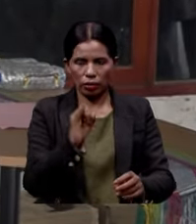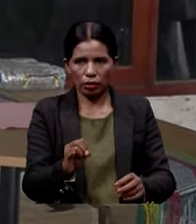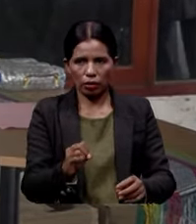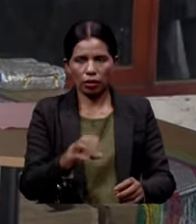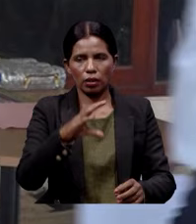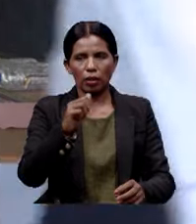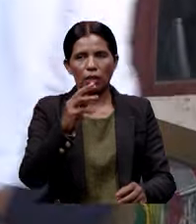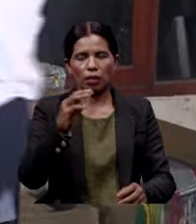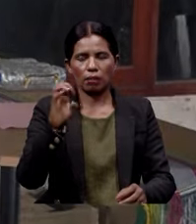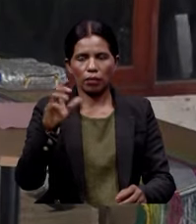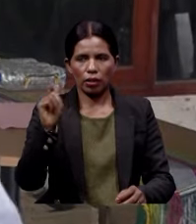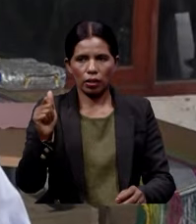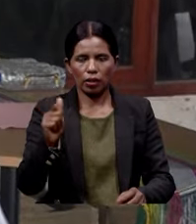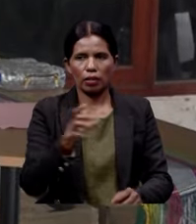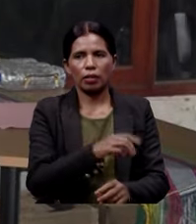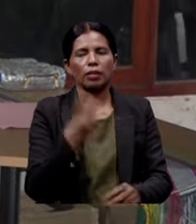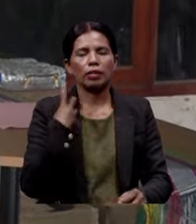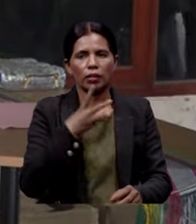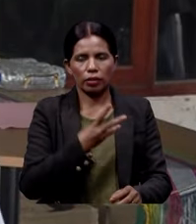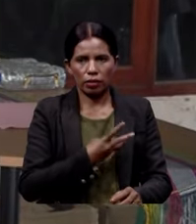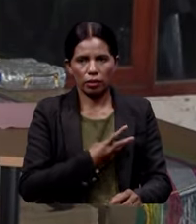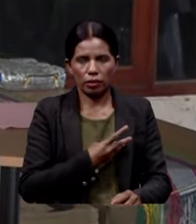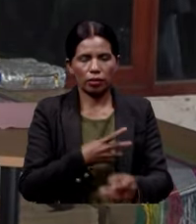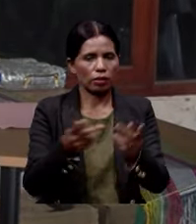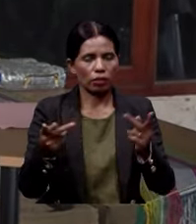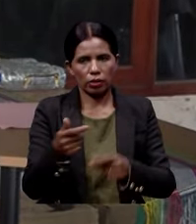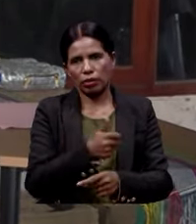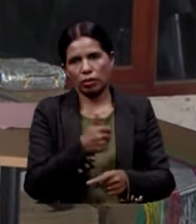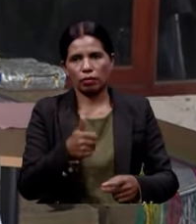kamea bedois nia nomos ya fatin sirselu.